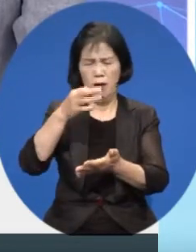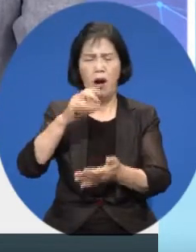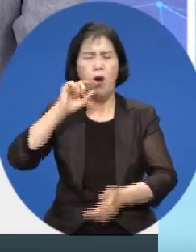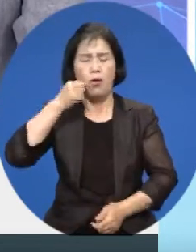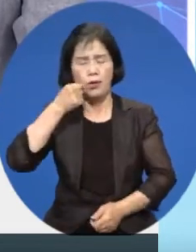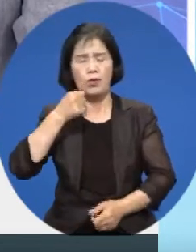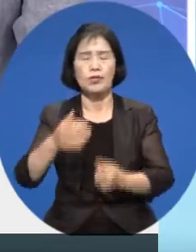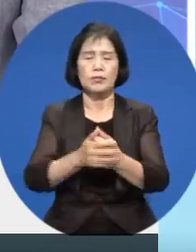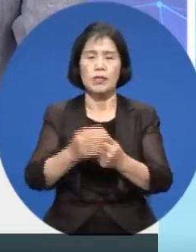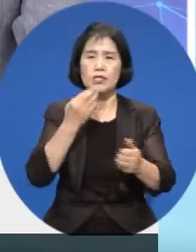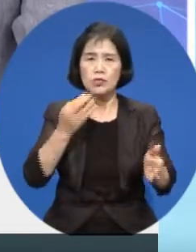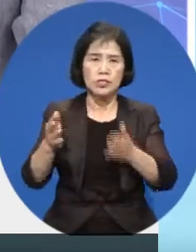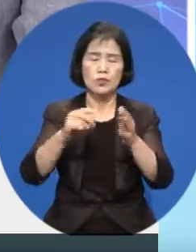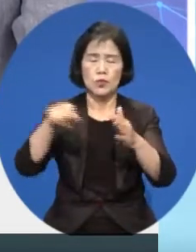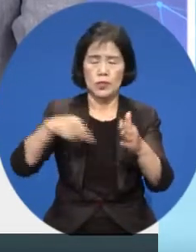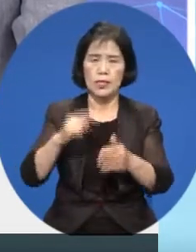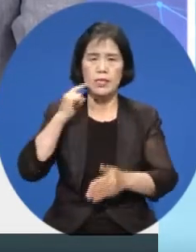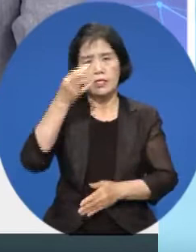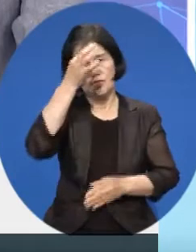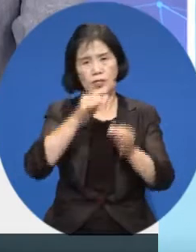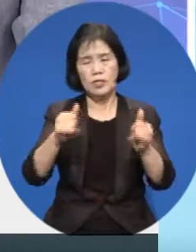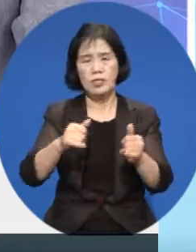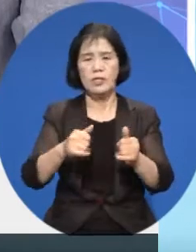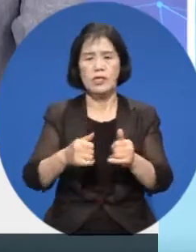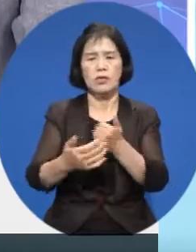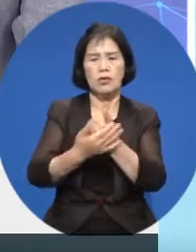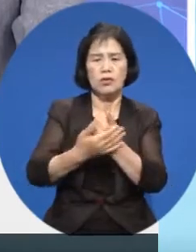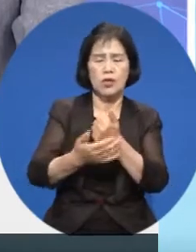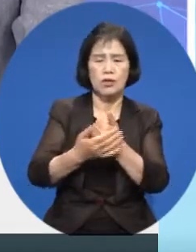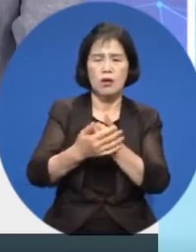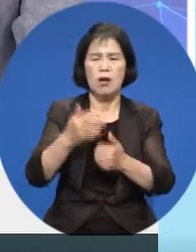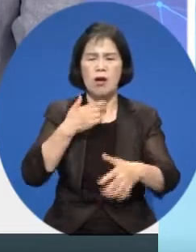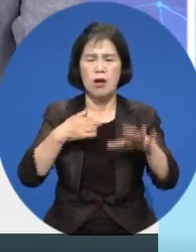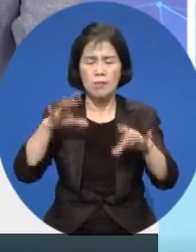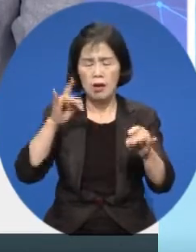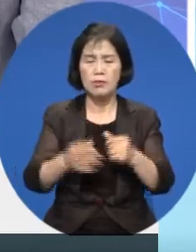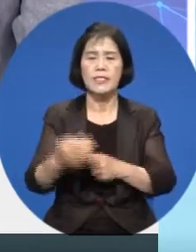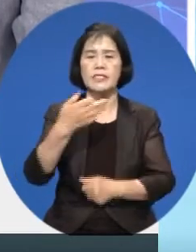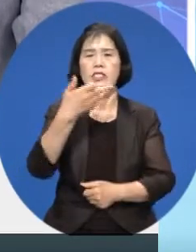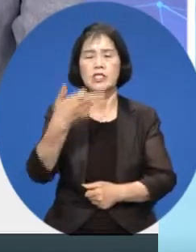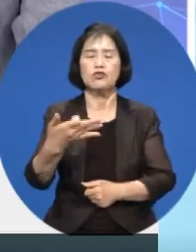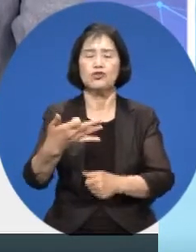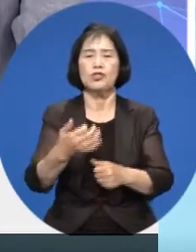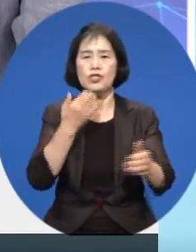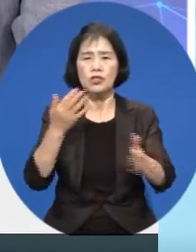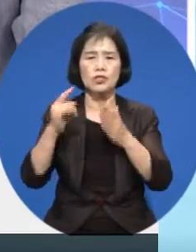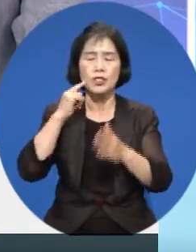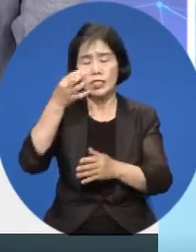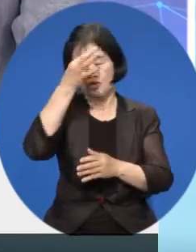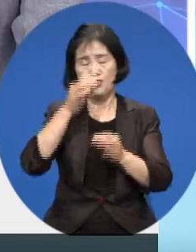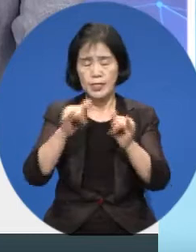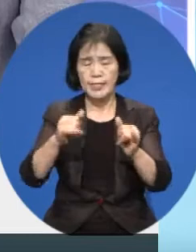실제 경기도내 예술인들은 경제적 지원을 갈망하고 있는 것으로 확인되었습니다 2019년 도에 경기도 60 실태조사